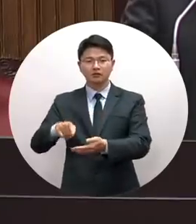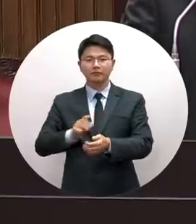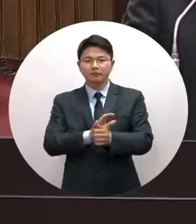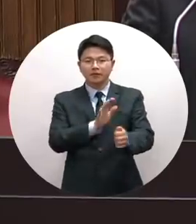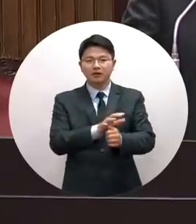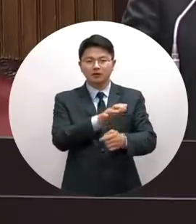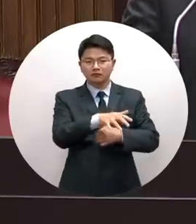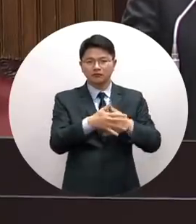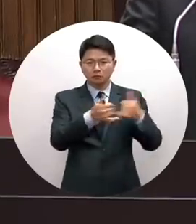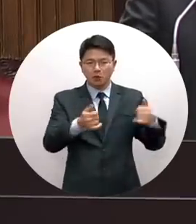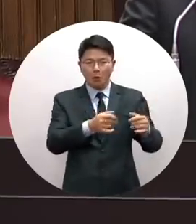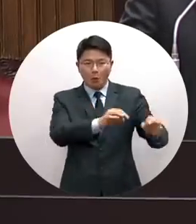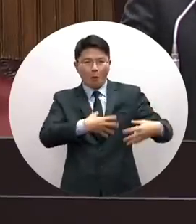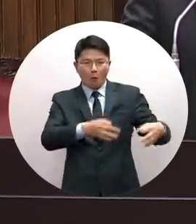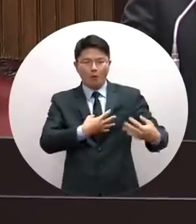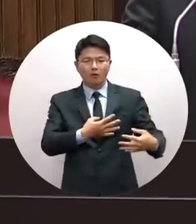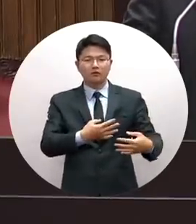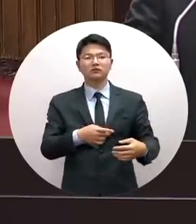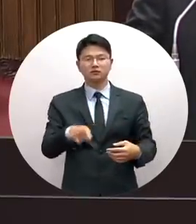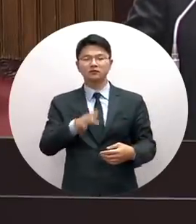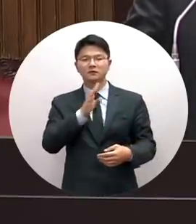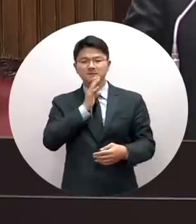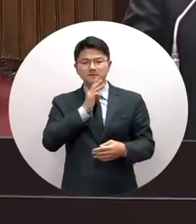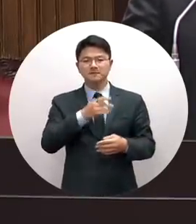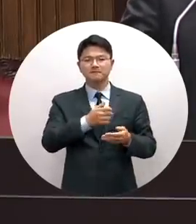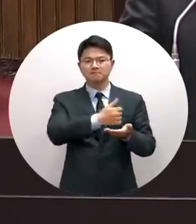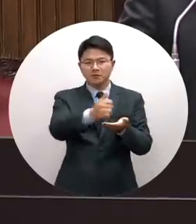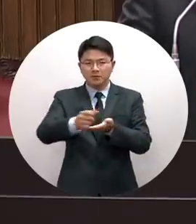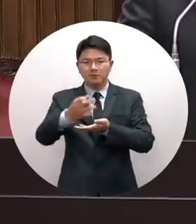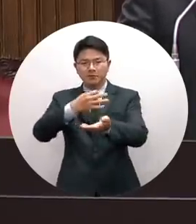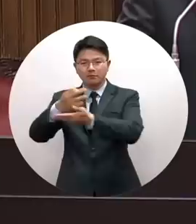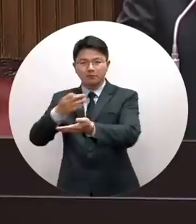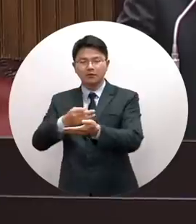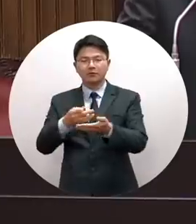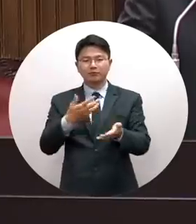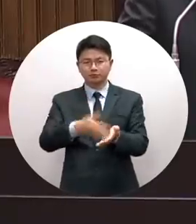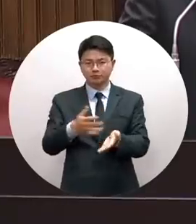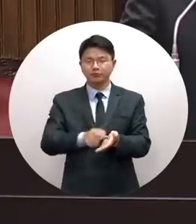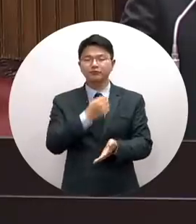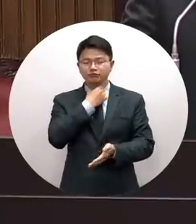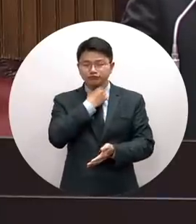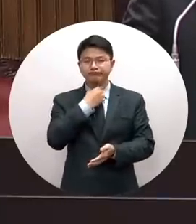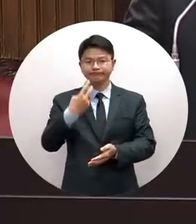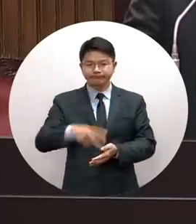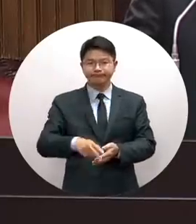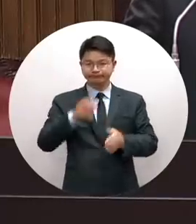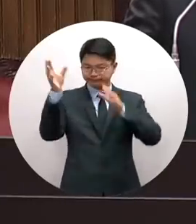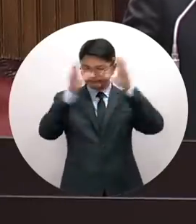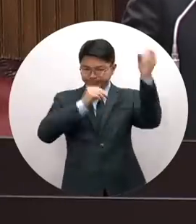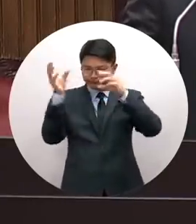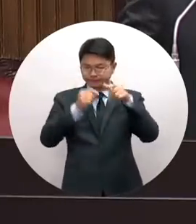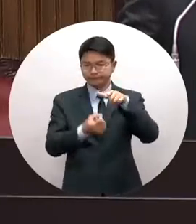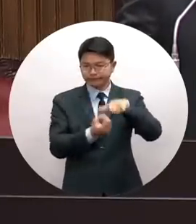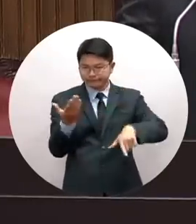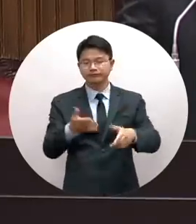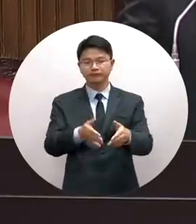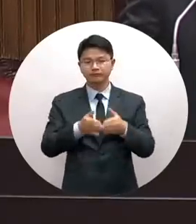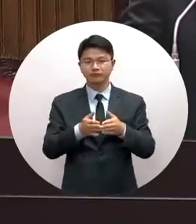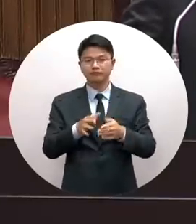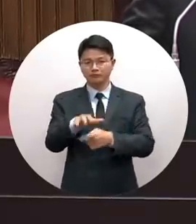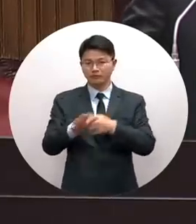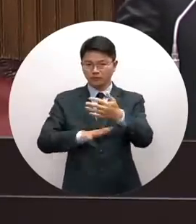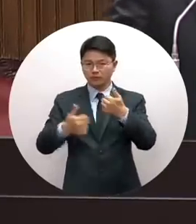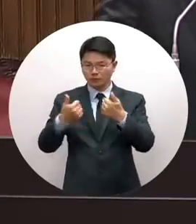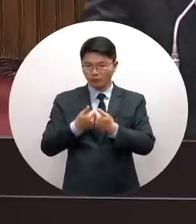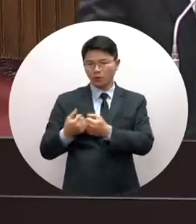有高的收益，除了打开市场外，有关相关的资讯也非常必要，农委会都做这方